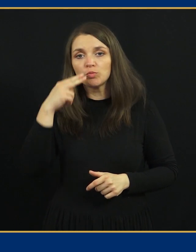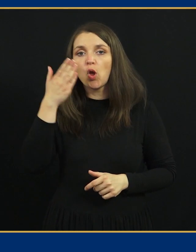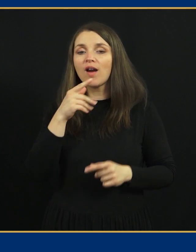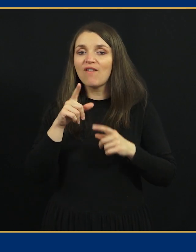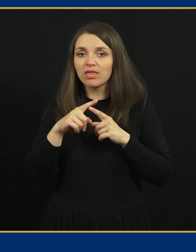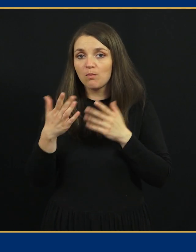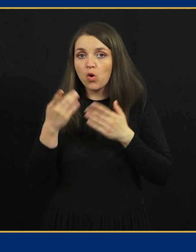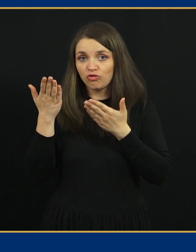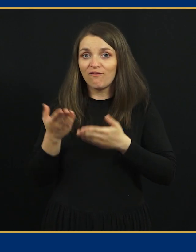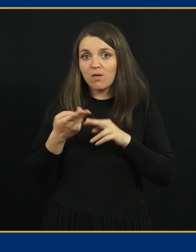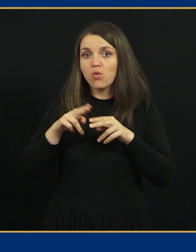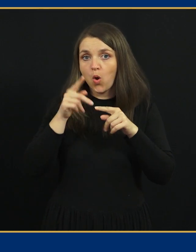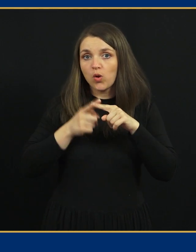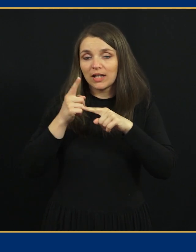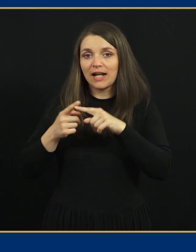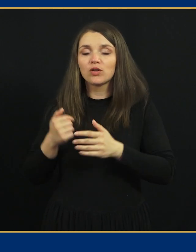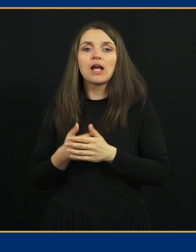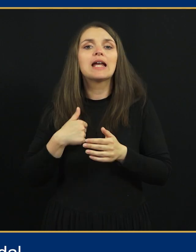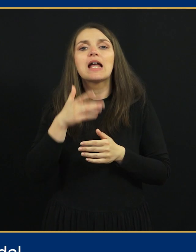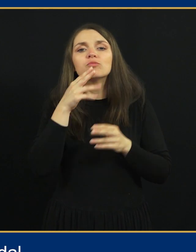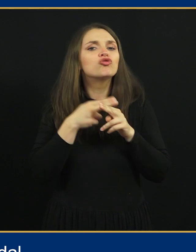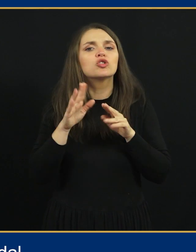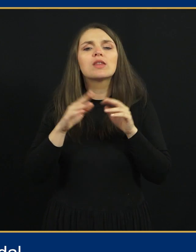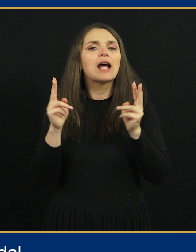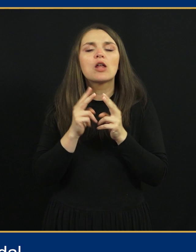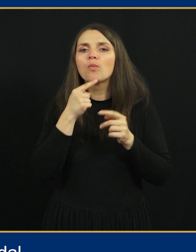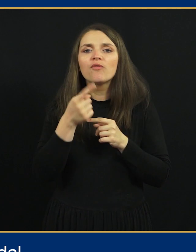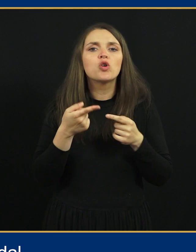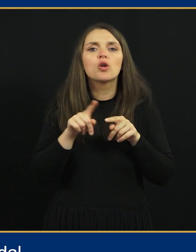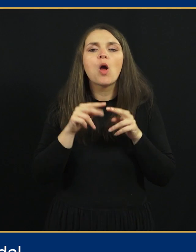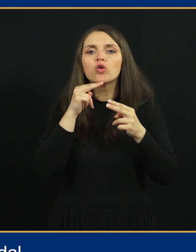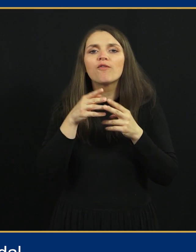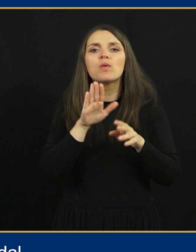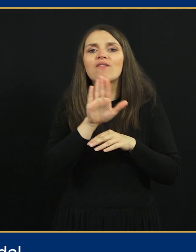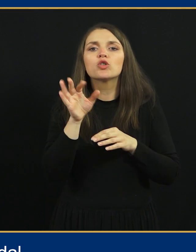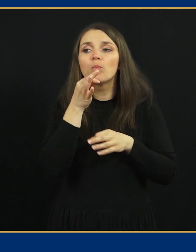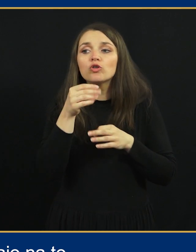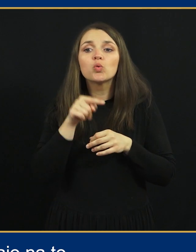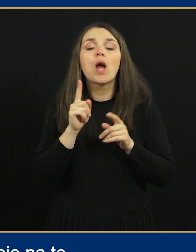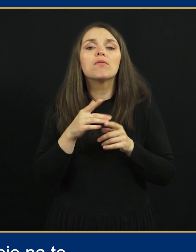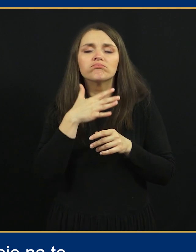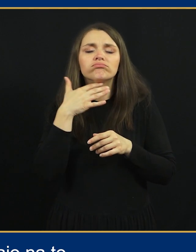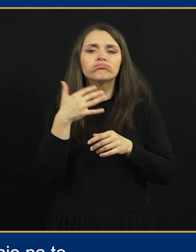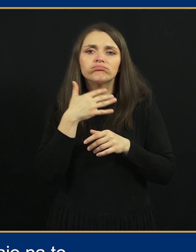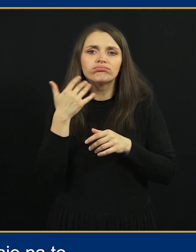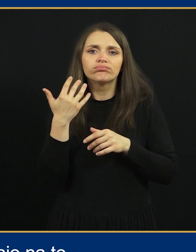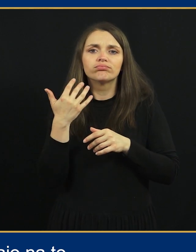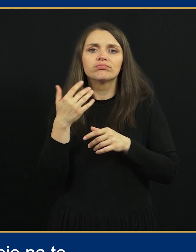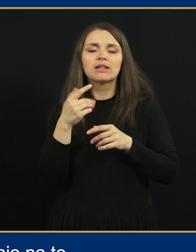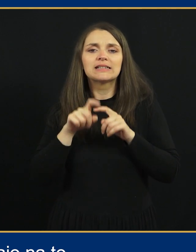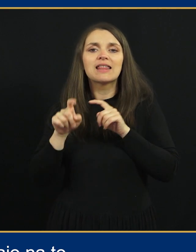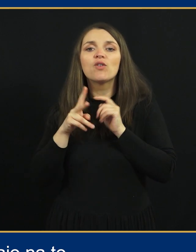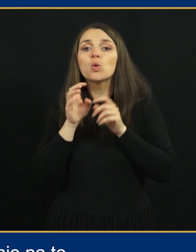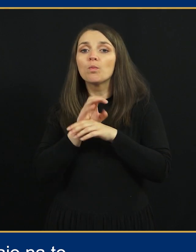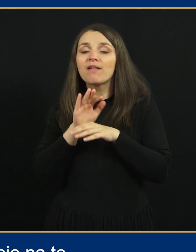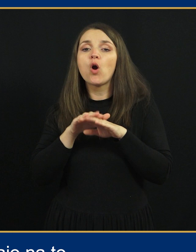Gospod Horvat, mogoče vi bolj konkretno? Jaz bi čist na kratko povedal oziroma odgovoril na vaše vprašanje. Tukaj je kar nekaj zadev,